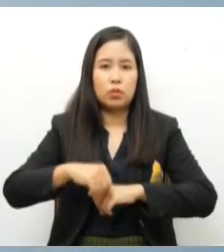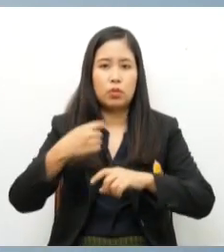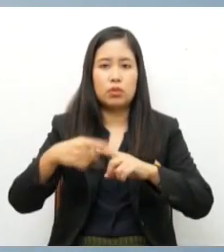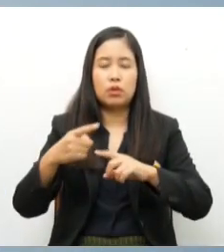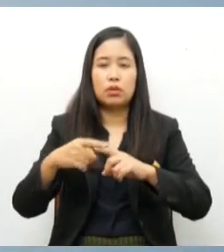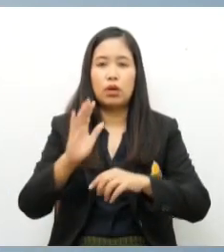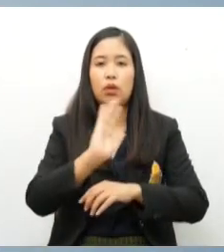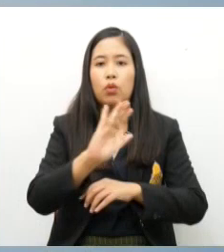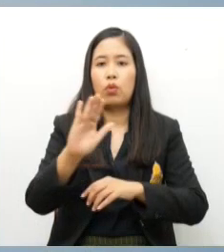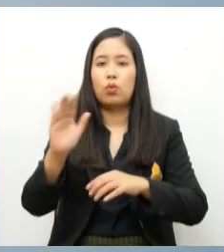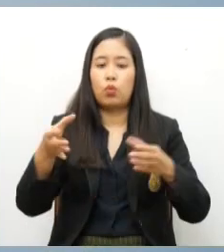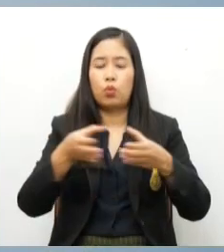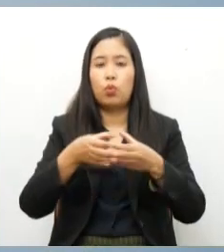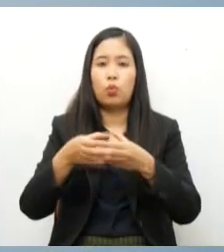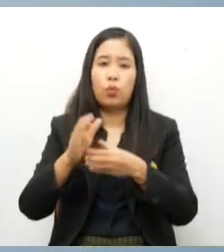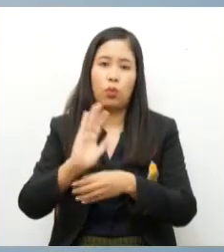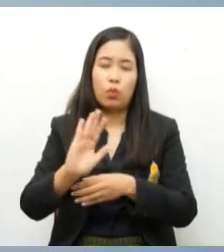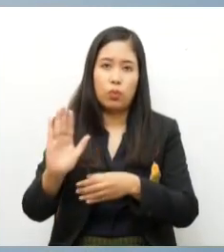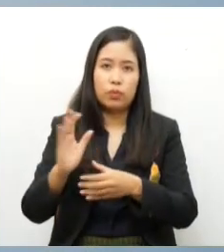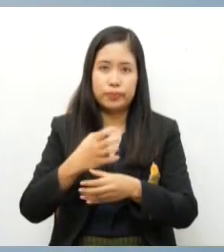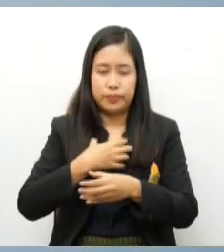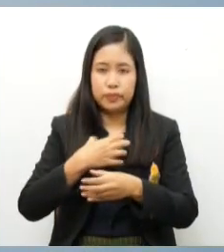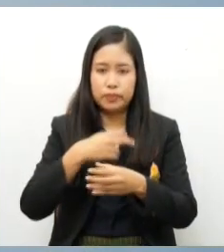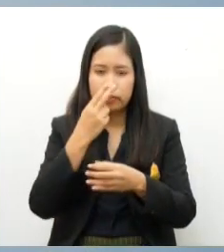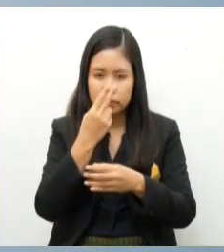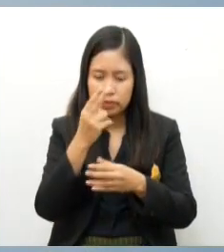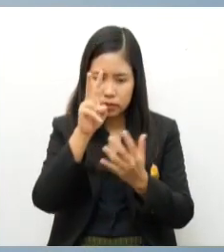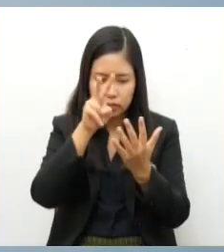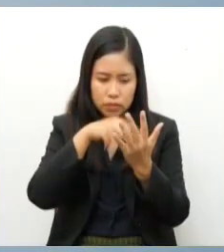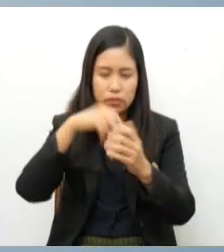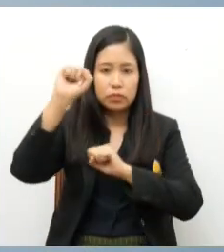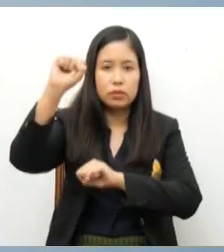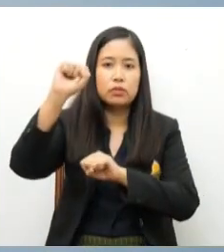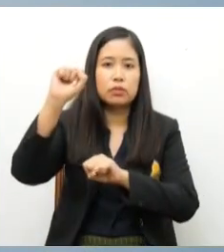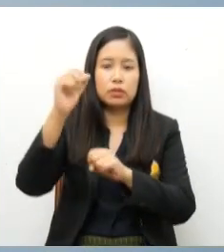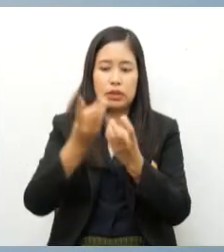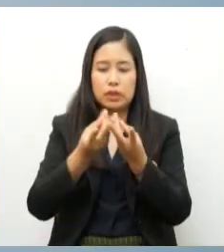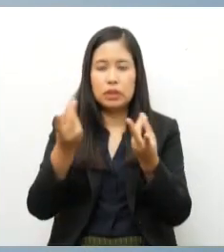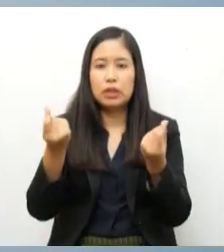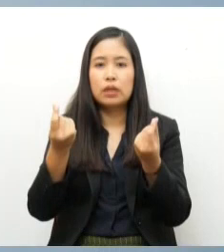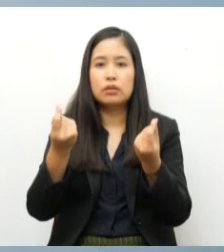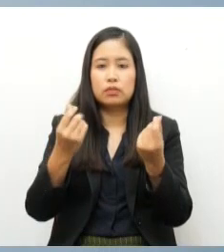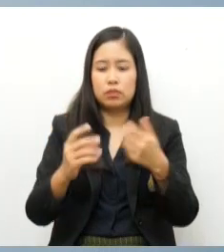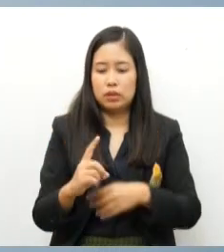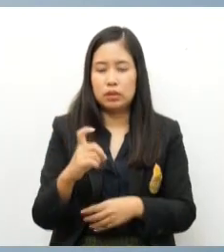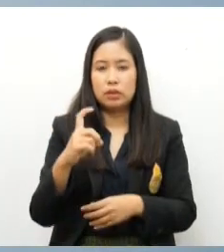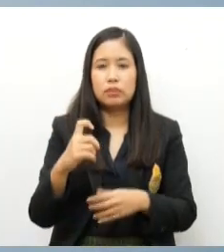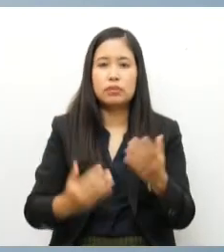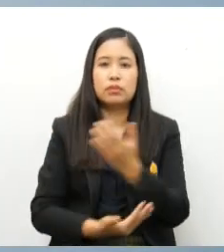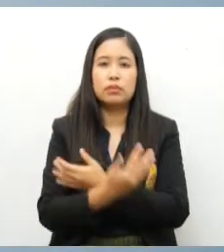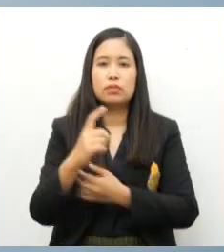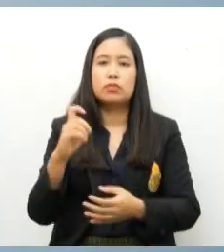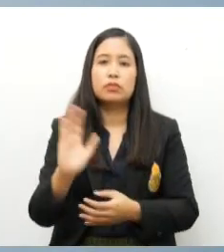แต่ละอกสนั้นได้กำหนดก็อยากให้อ่านประกาศให้ละเอียดนะครับอันนี้ก็ไม่อยากให้น้องๆเสียโอกาสและใน